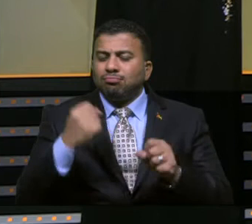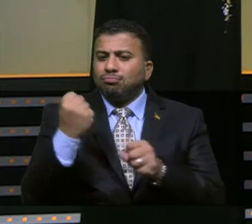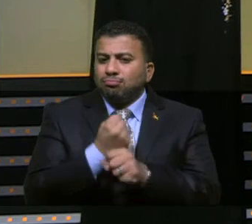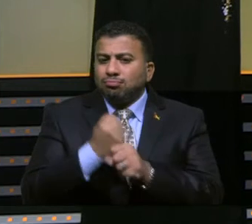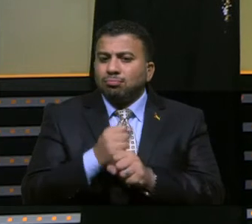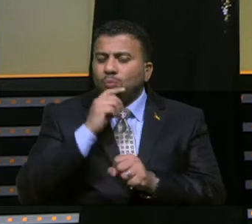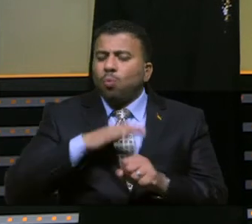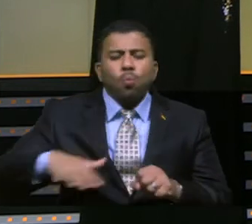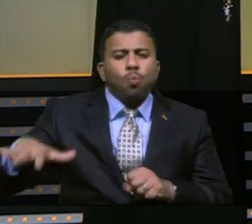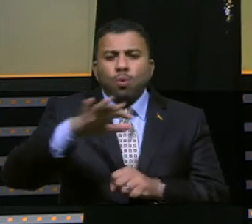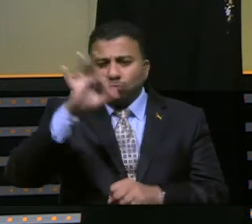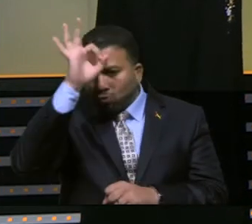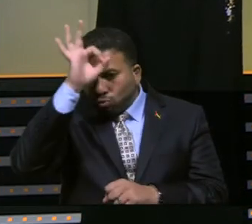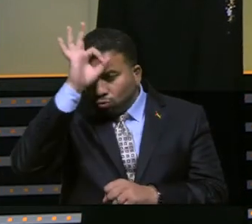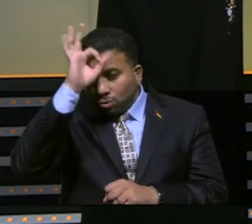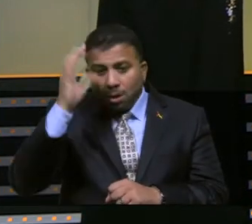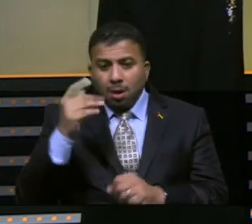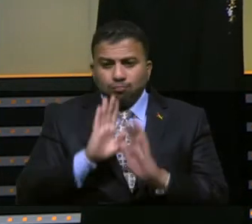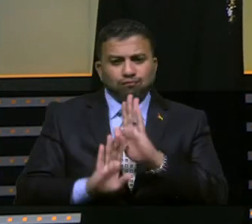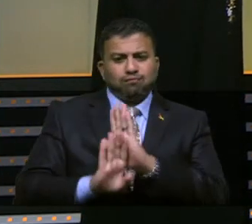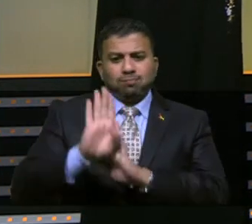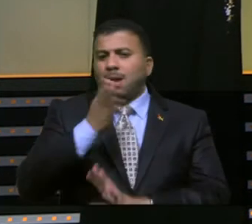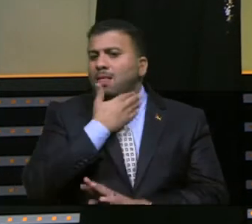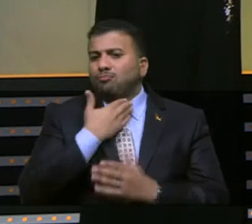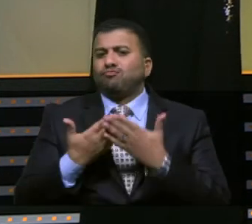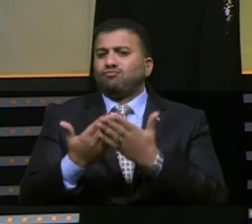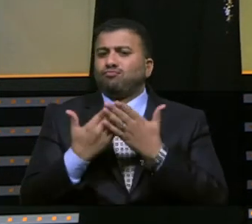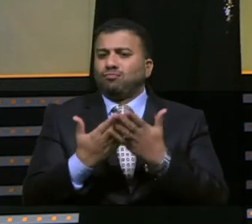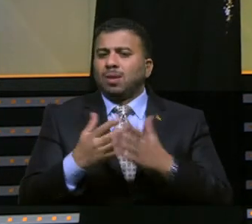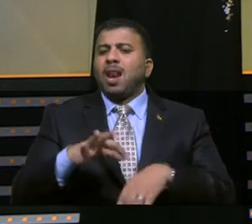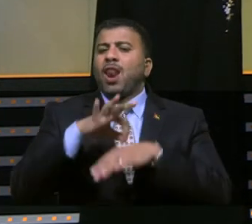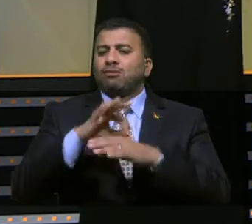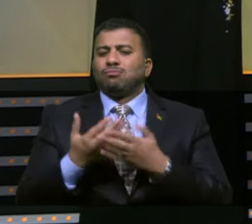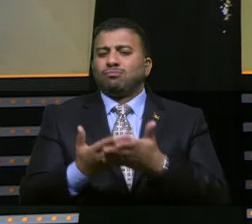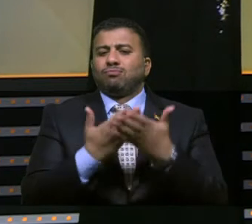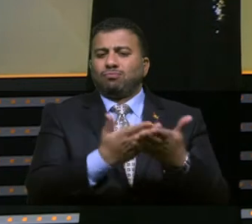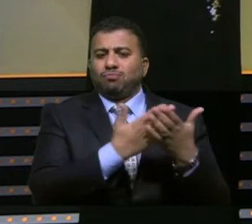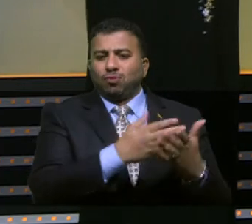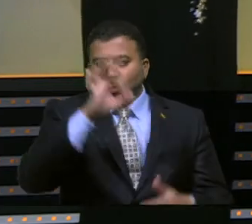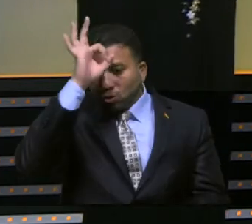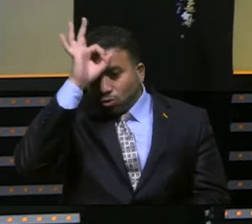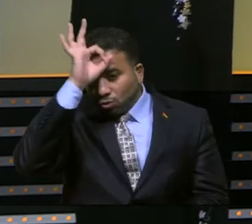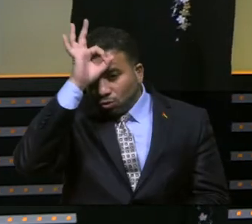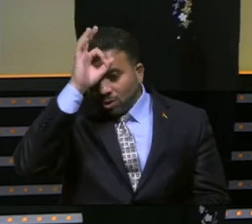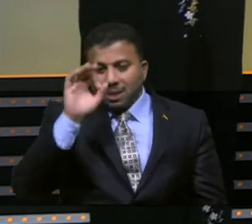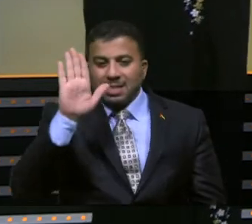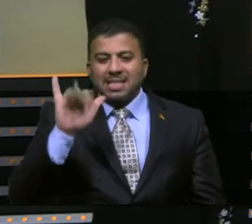أجهزتها كافة قد انعكست على مستوى الخدمات التي يقدمها جهاز الشرطة